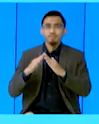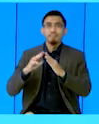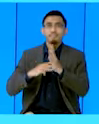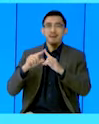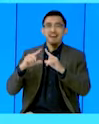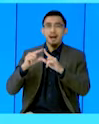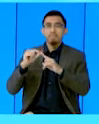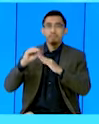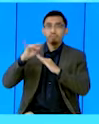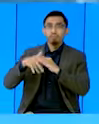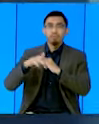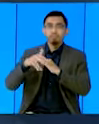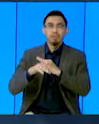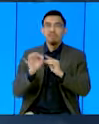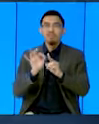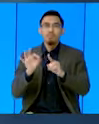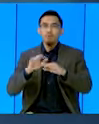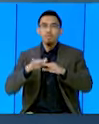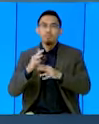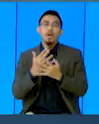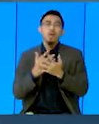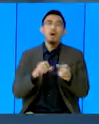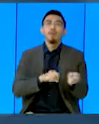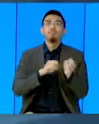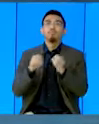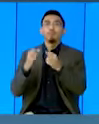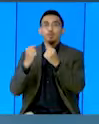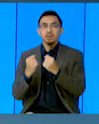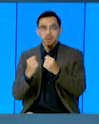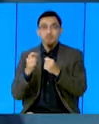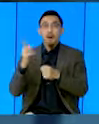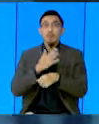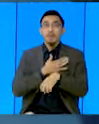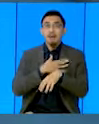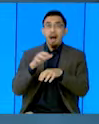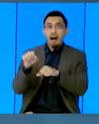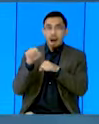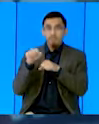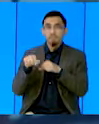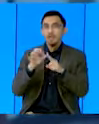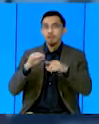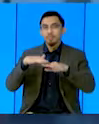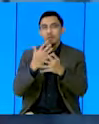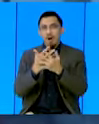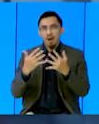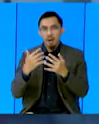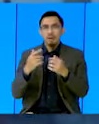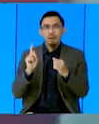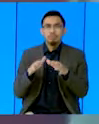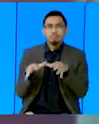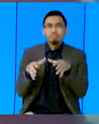Akibat banjir lahar dingin Galodo Gunung Marapi, ribuan warga mengungsi di Kabupaten Agam Sumatera Barat. Ratusan warga